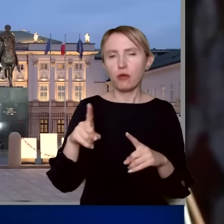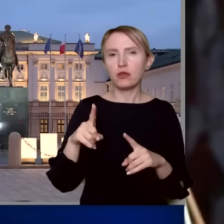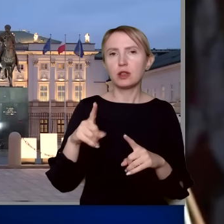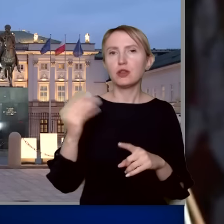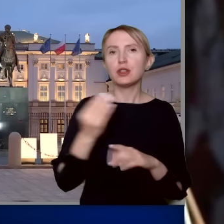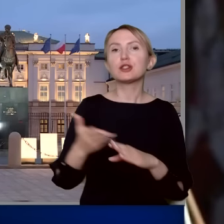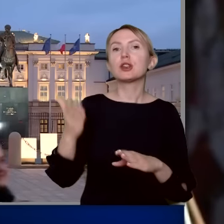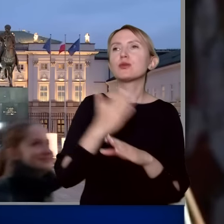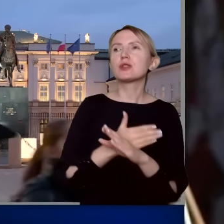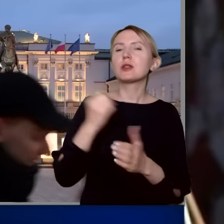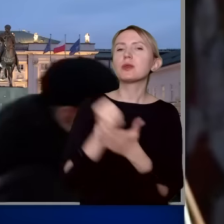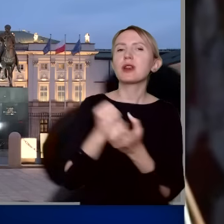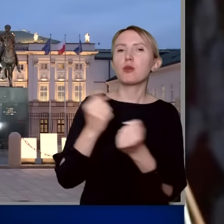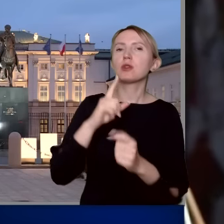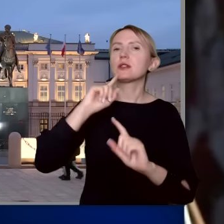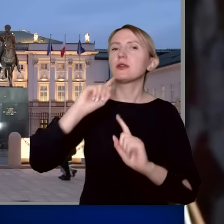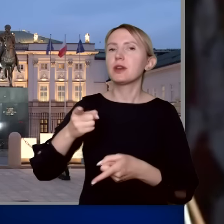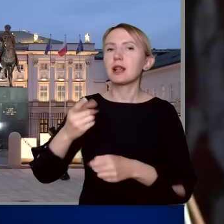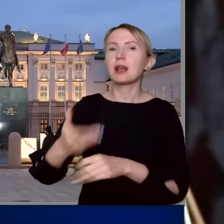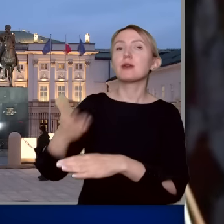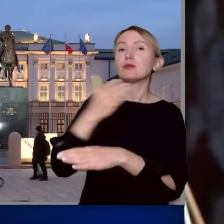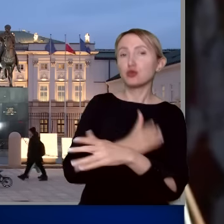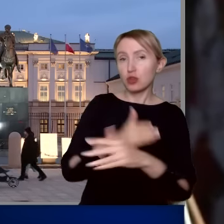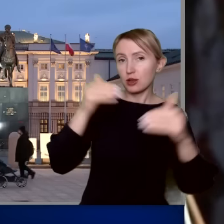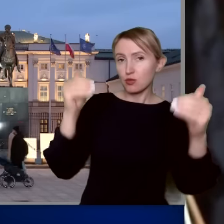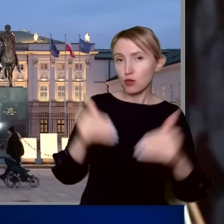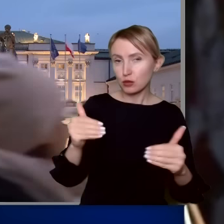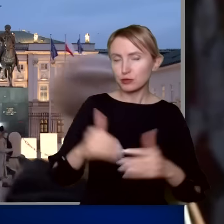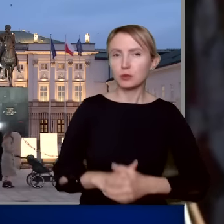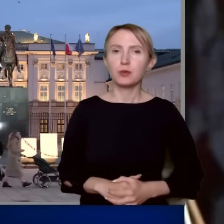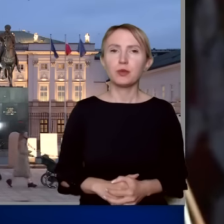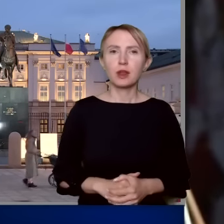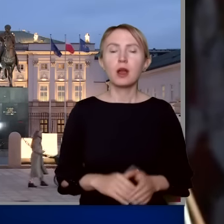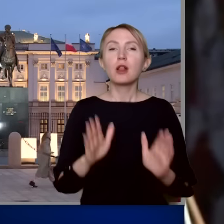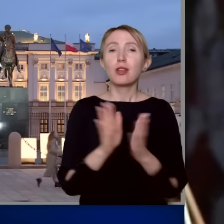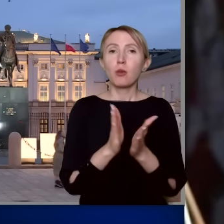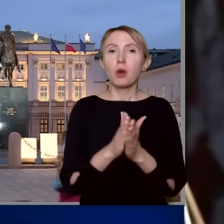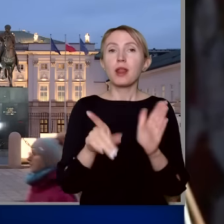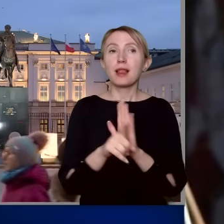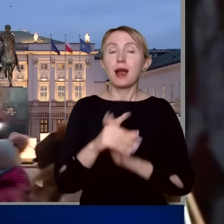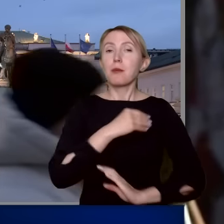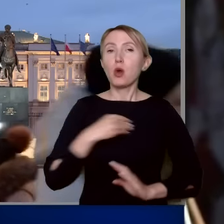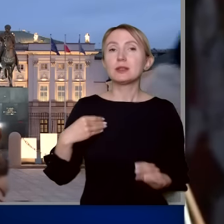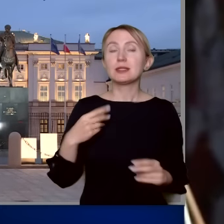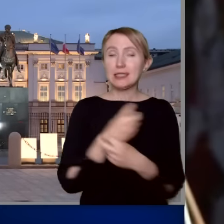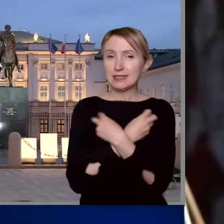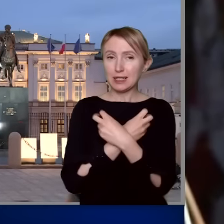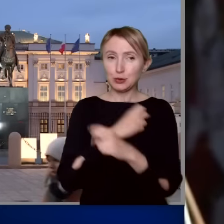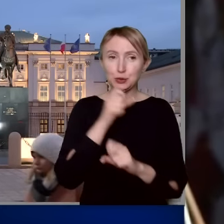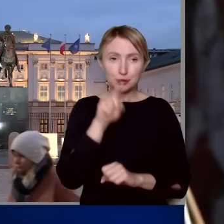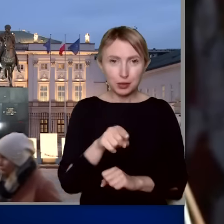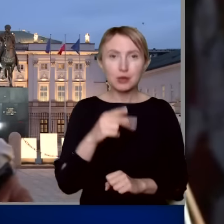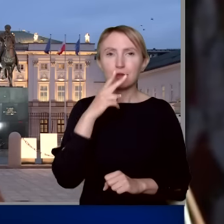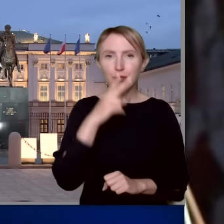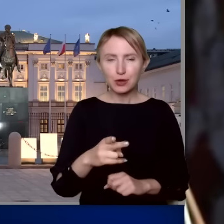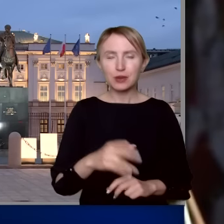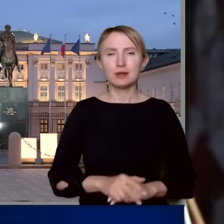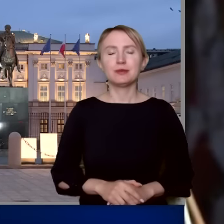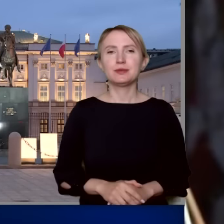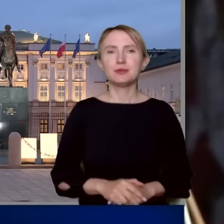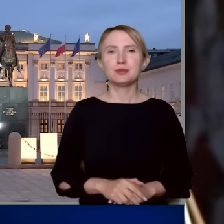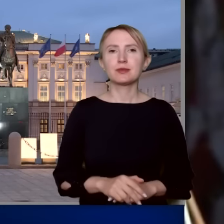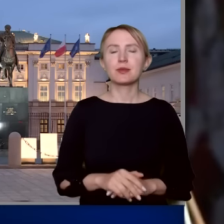przed prawomocnym skazaniem. Tak to zdanie w podręczniku dla polskich sędziów, także polskie postępowanie